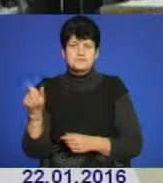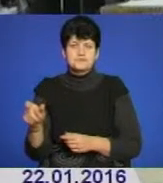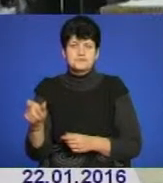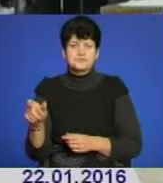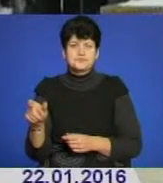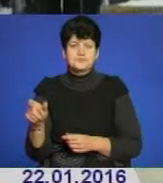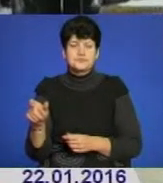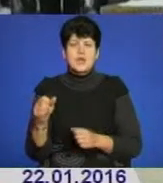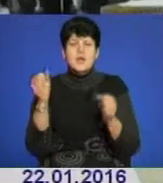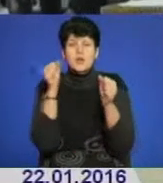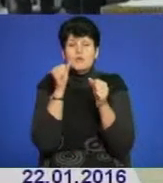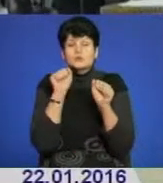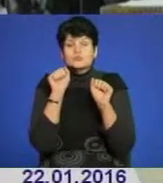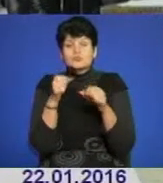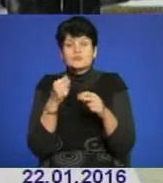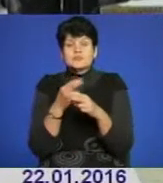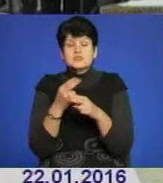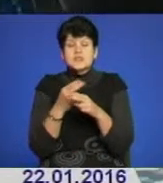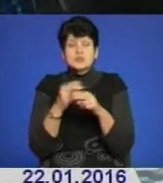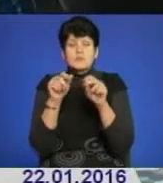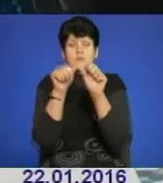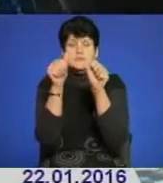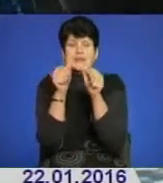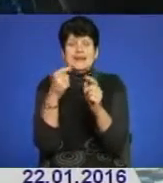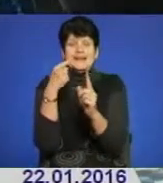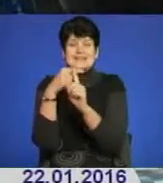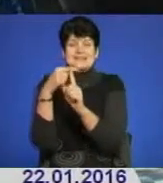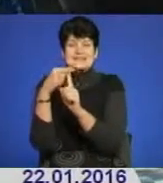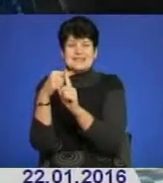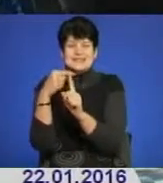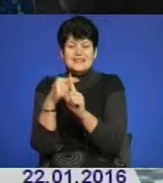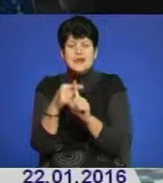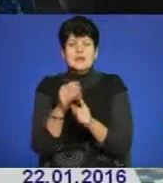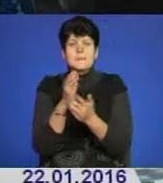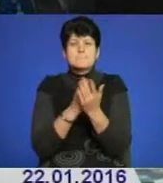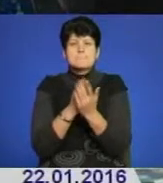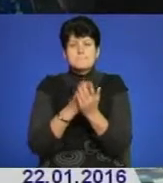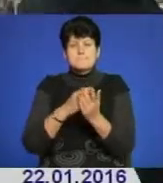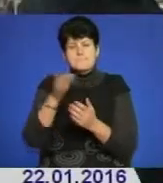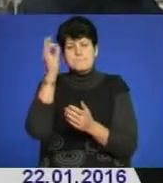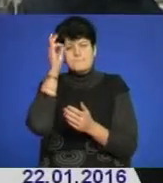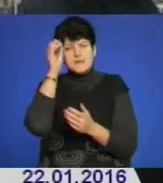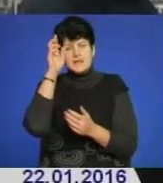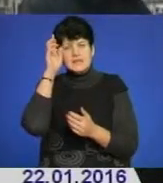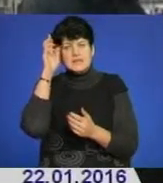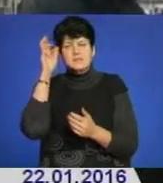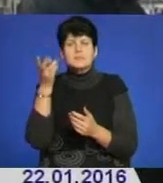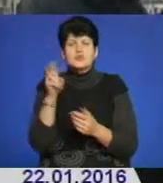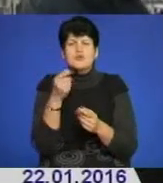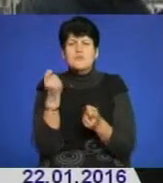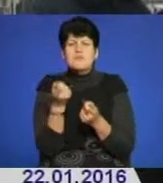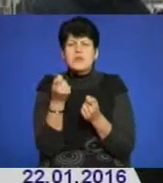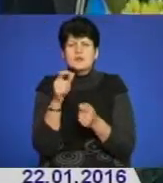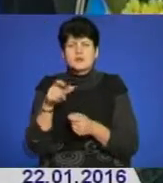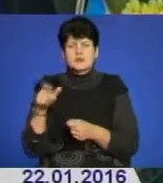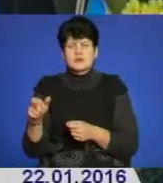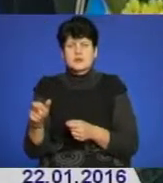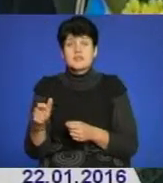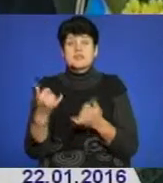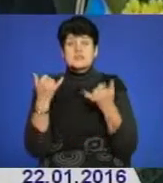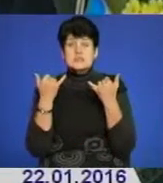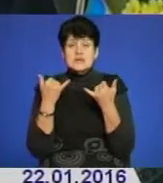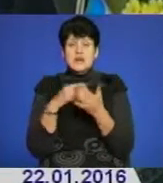Певно, мороз став на заваді, що до пам'ятного хреста січовим стрільцям на панахиду в День Соборності прийшло зовсім мало людей. Хоча саме